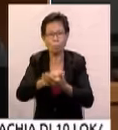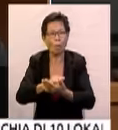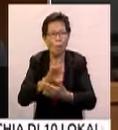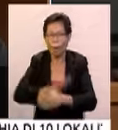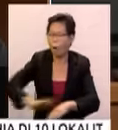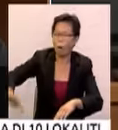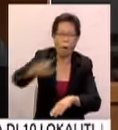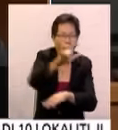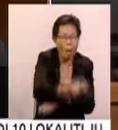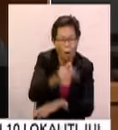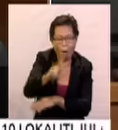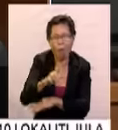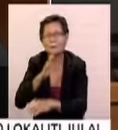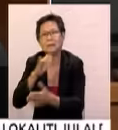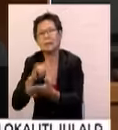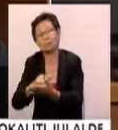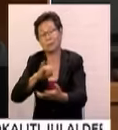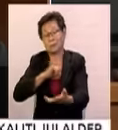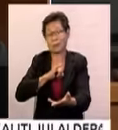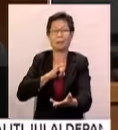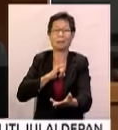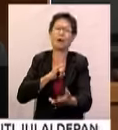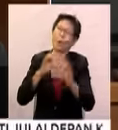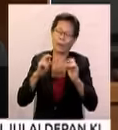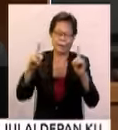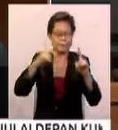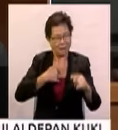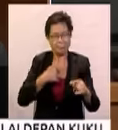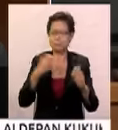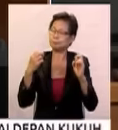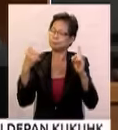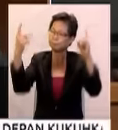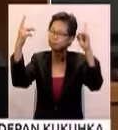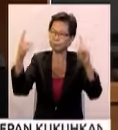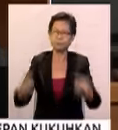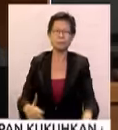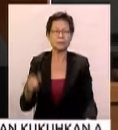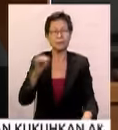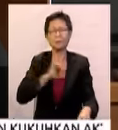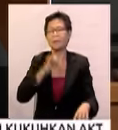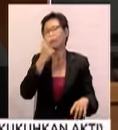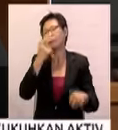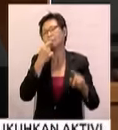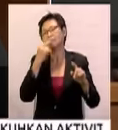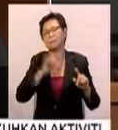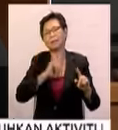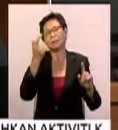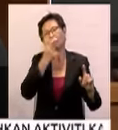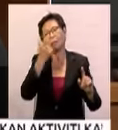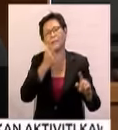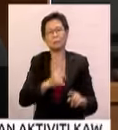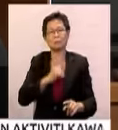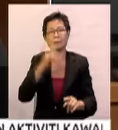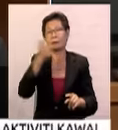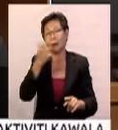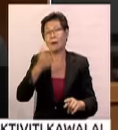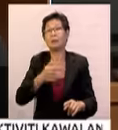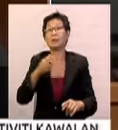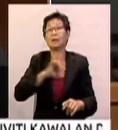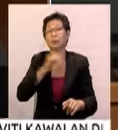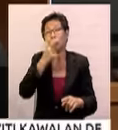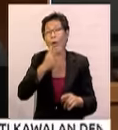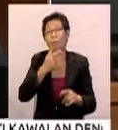orang kata macam itulah. Saya okeylah, saya tak nak jawab. Saya tak nak keluarkan fakta yang tidak berasas